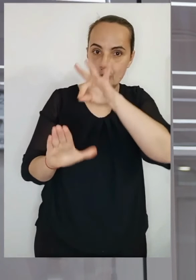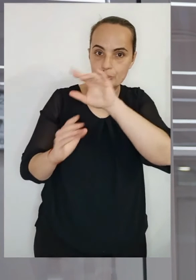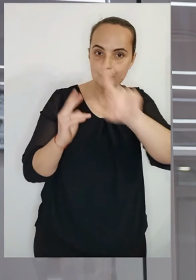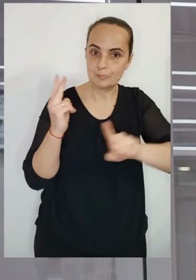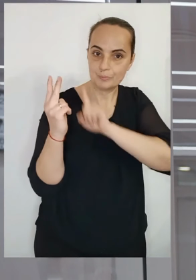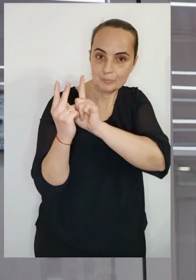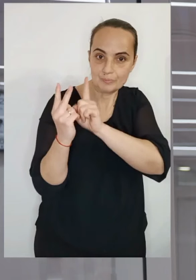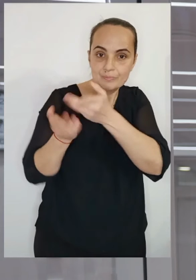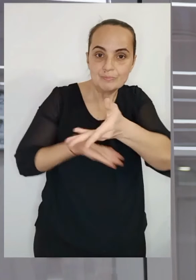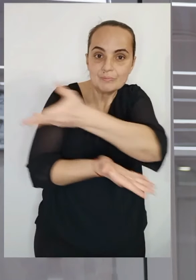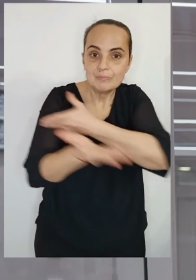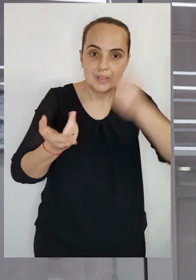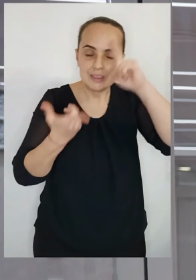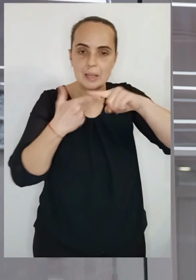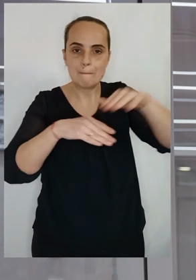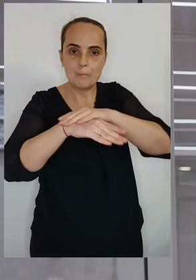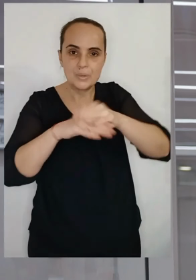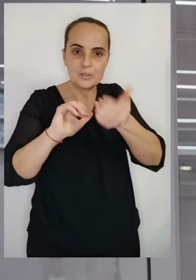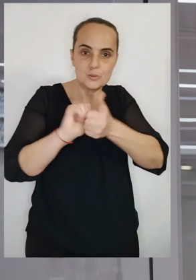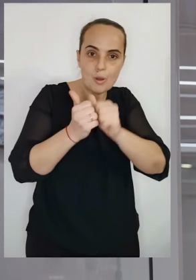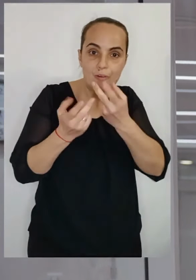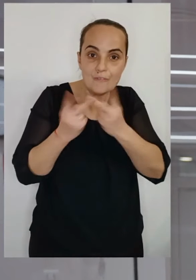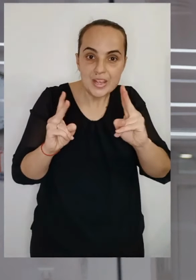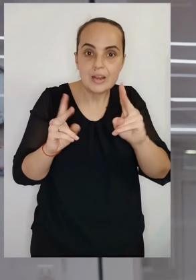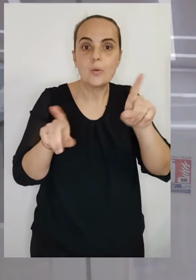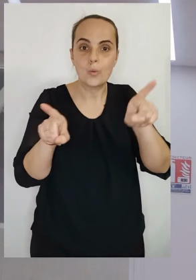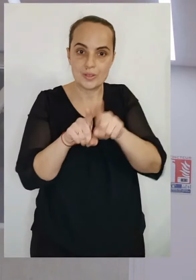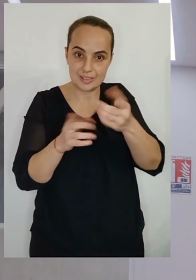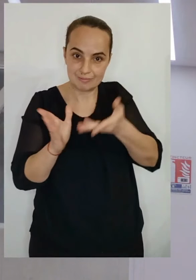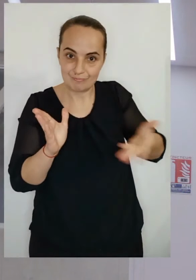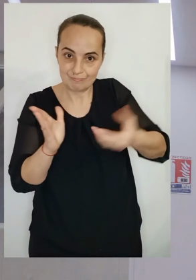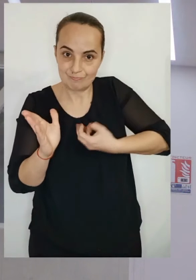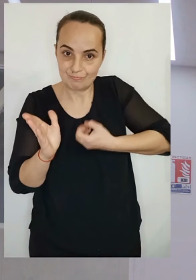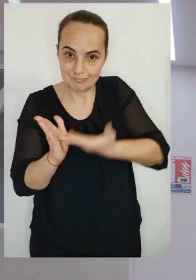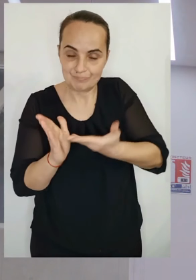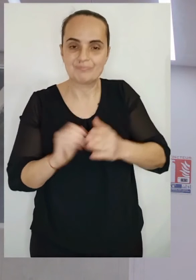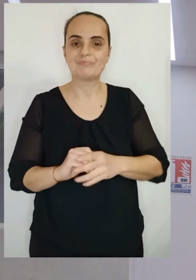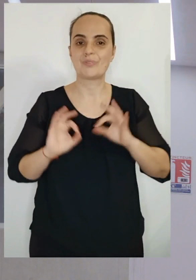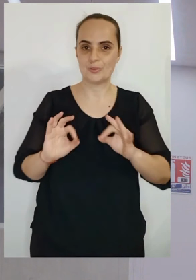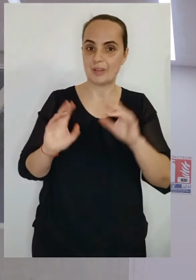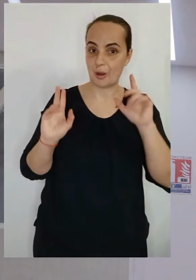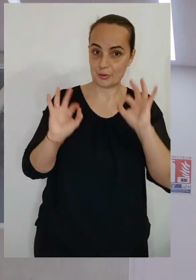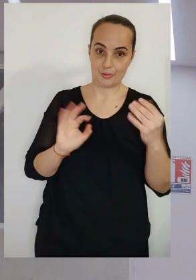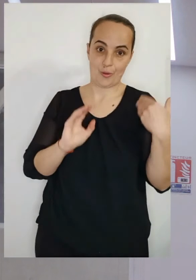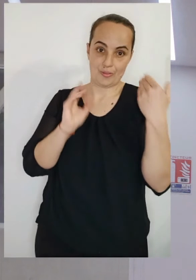Avignon Terre de Jeux et puis sur la politique sportive de la ville. Exactement. Alors, on vient de vous rejoindre. Bonsoir à